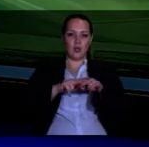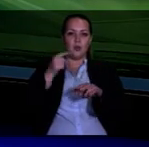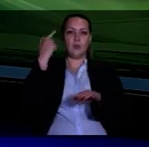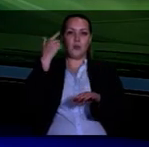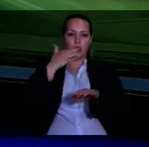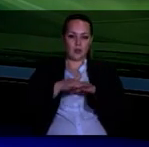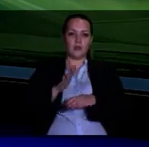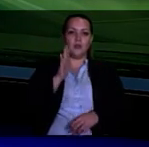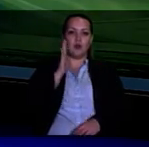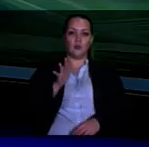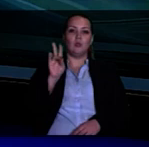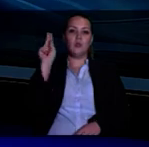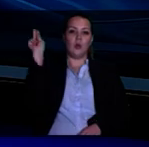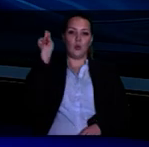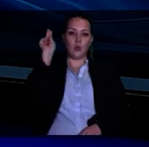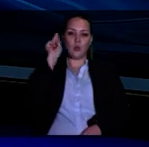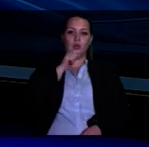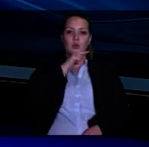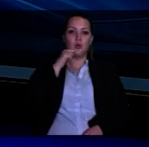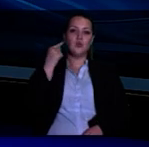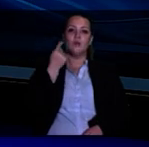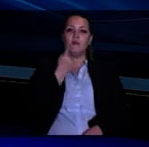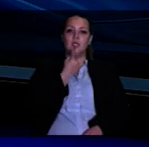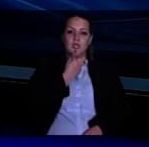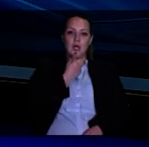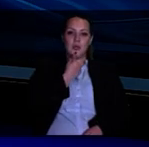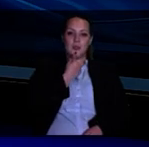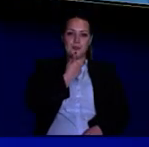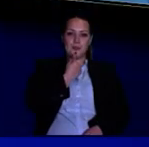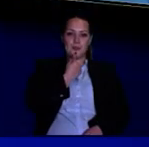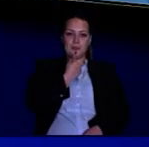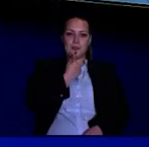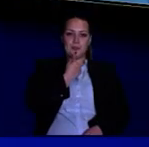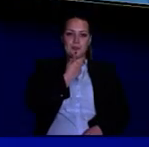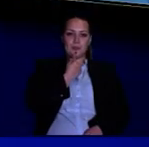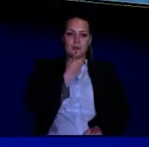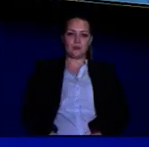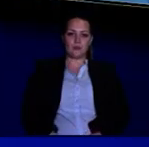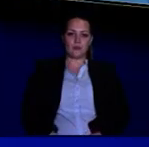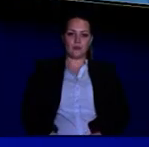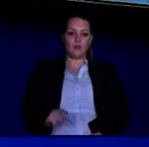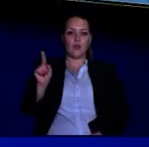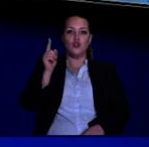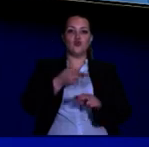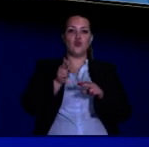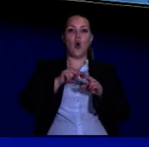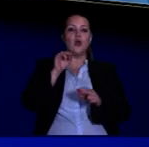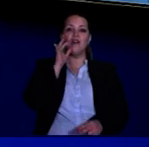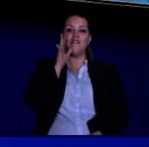понятие будет у нас на уроке русского языка. Что же такое